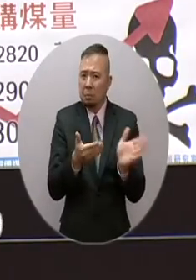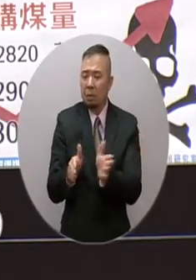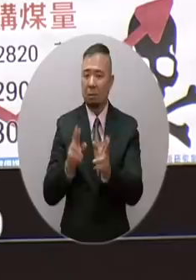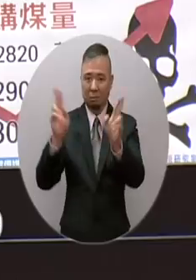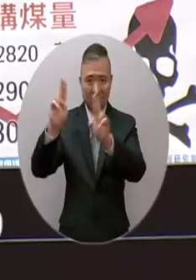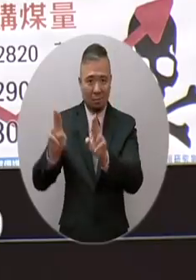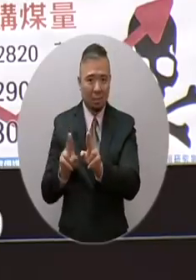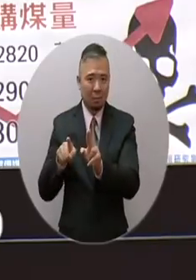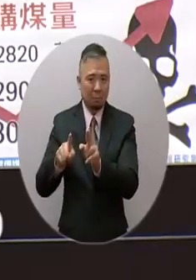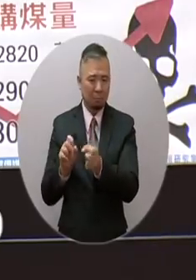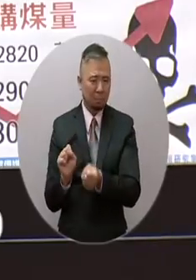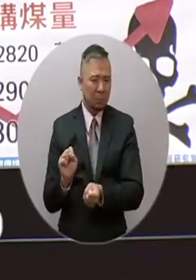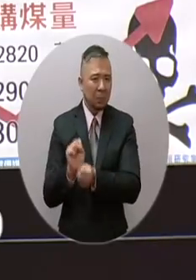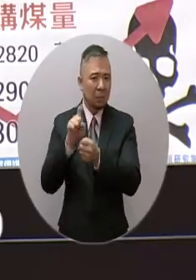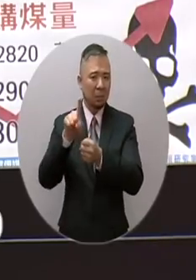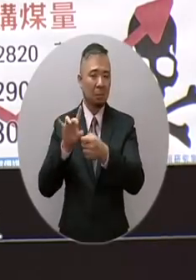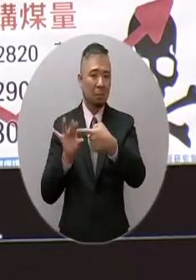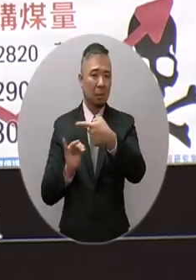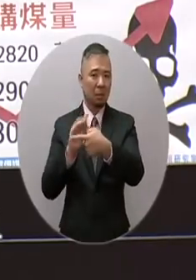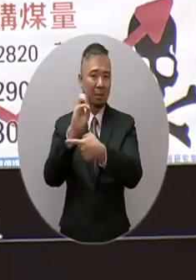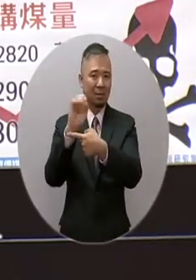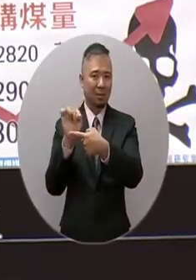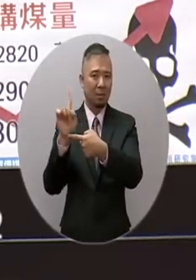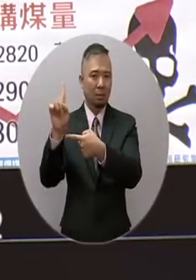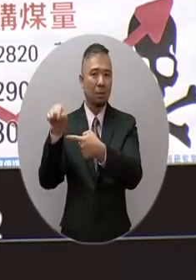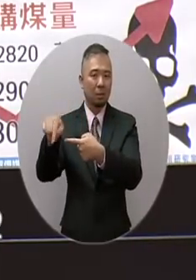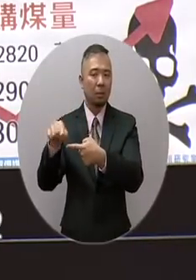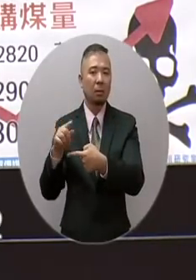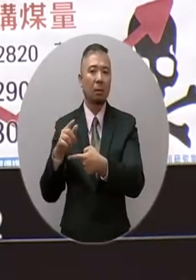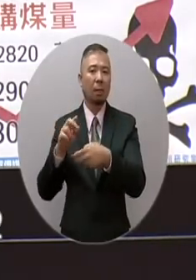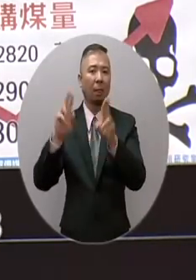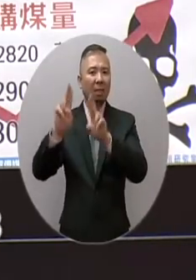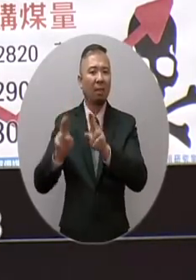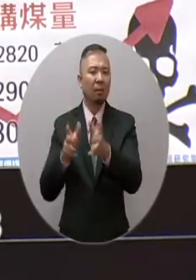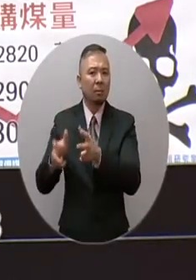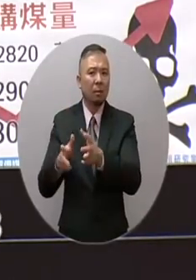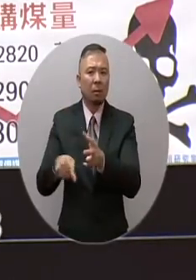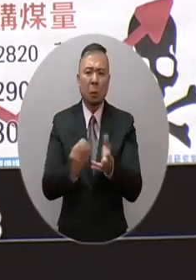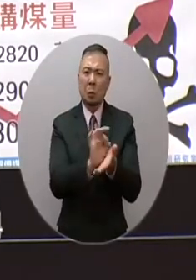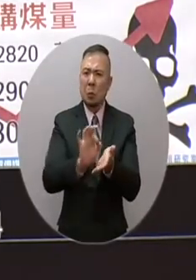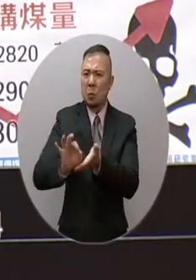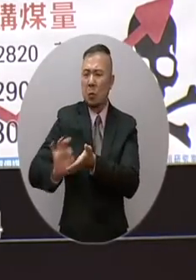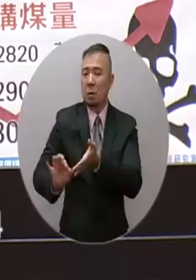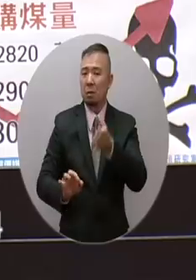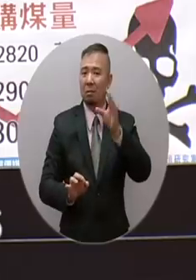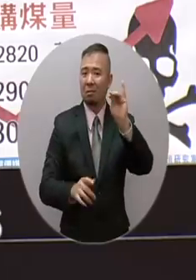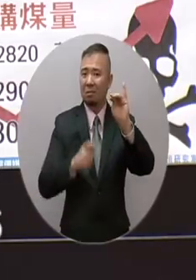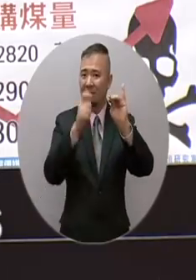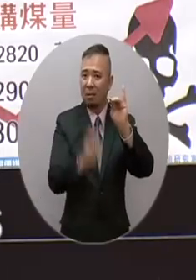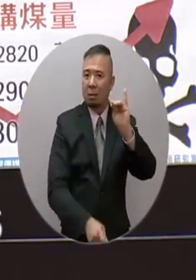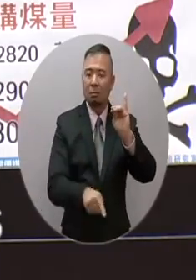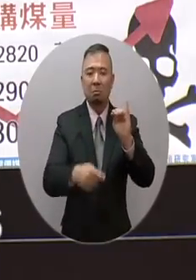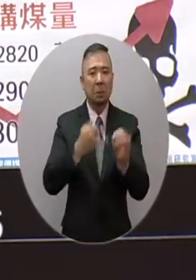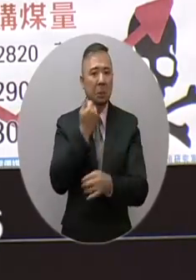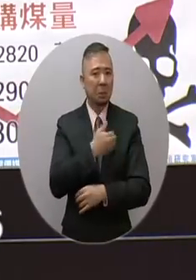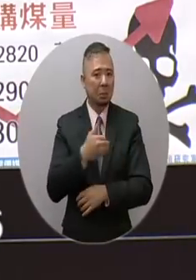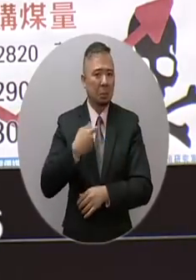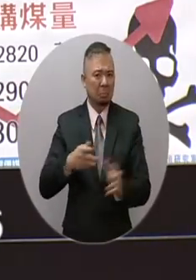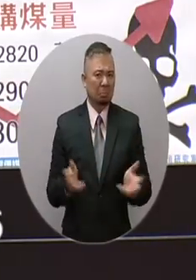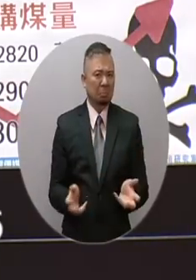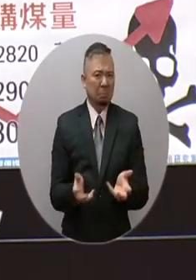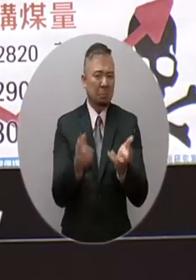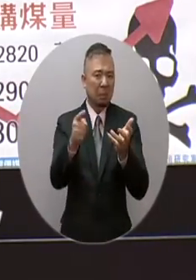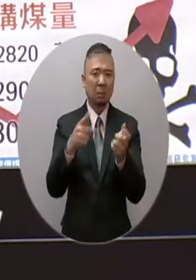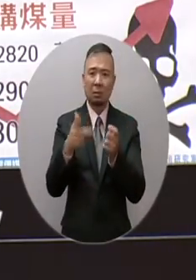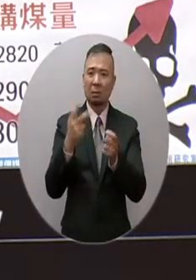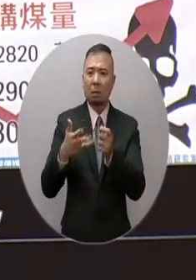加 0.1 备载容量的一个这个生态电厂，要花1000亿七八年的时间去做去盖这个电厂，他自己